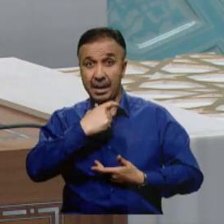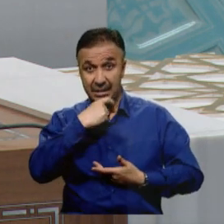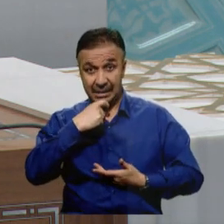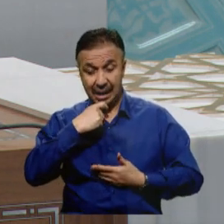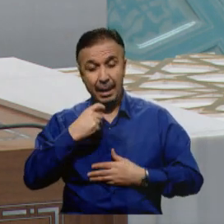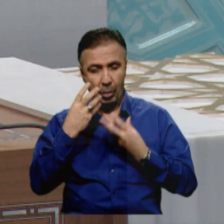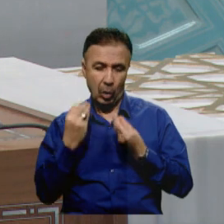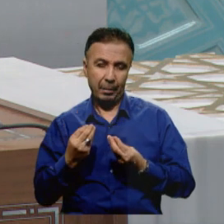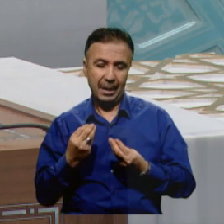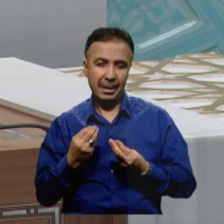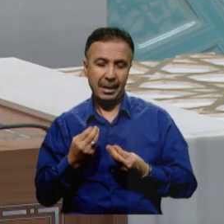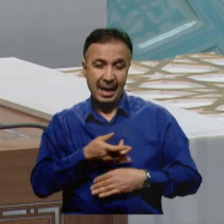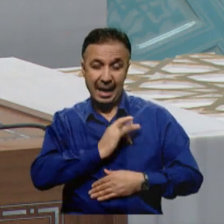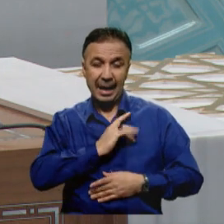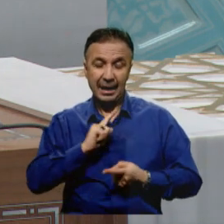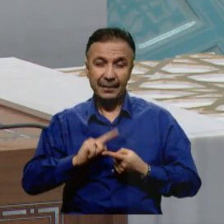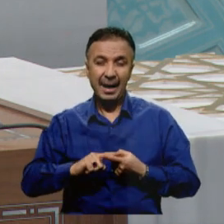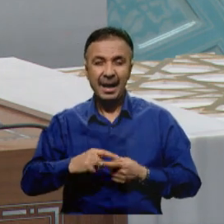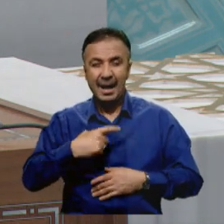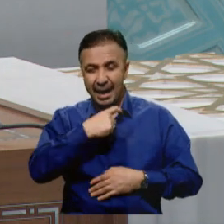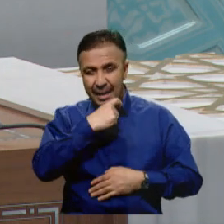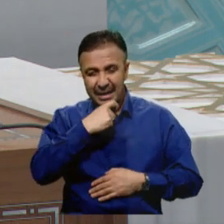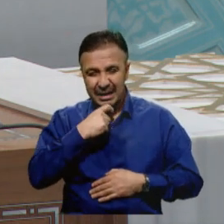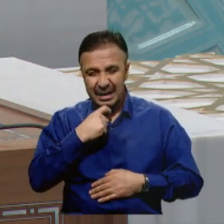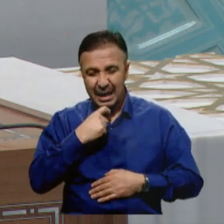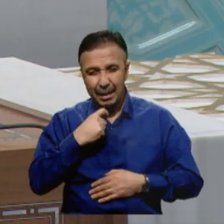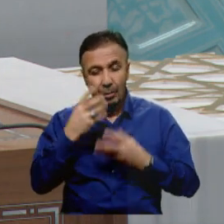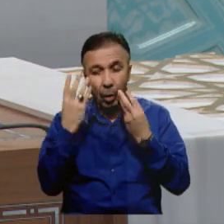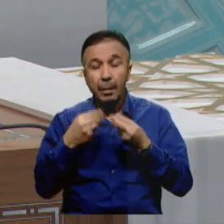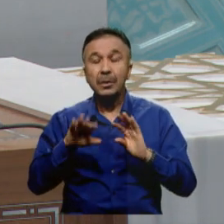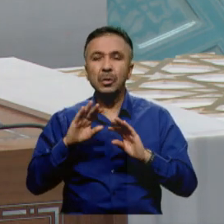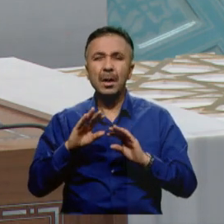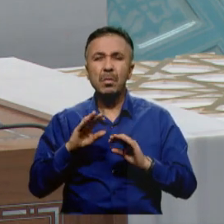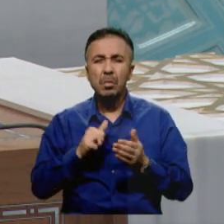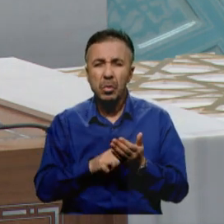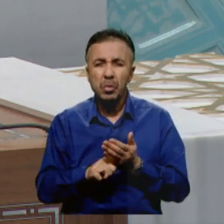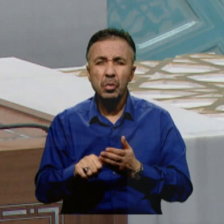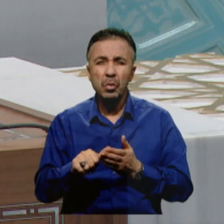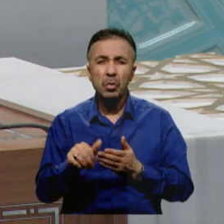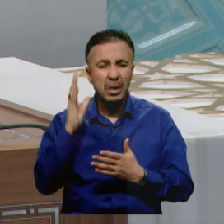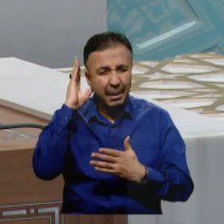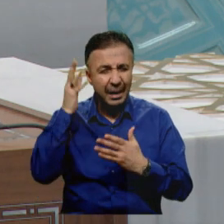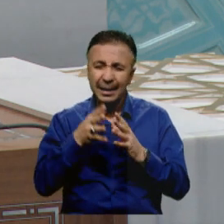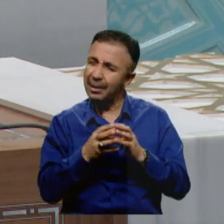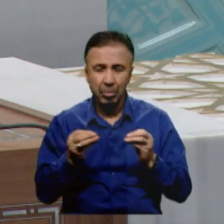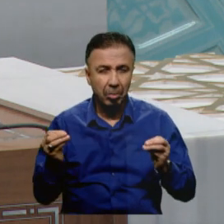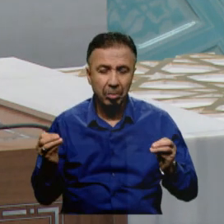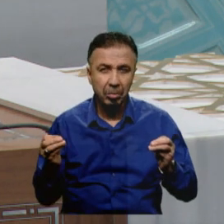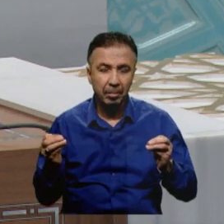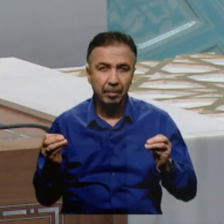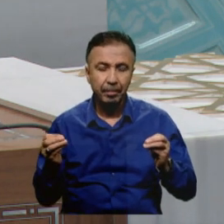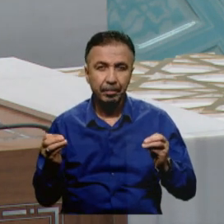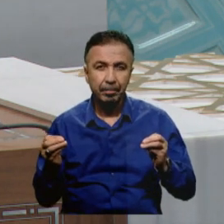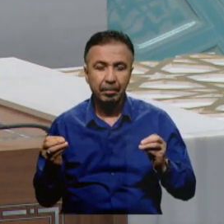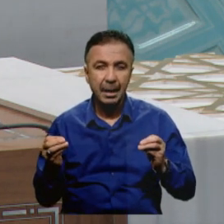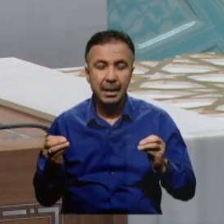ve samimiyet olmadığı zaman diğer ibadetler temelden yok oluyor. Esastan yok oluyor. Zahiri